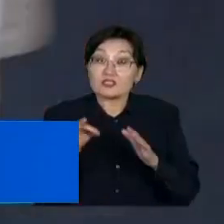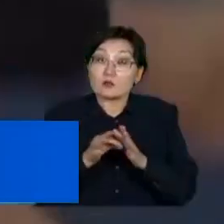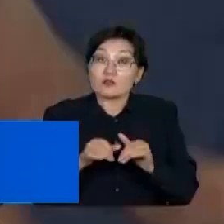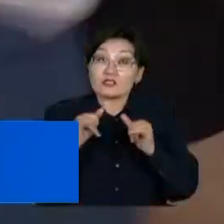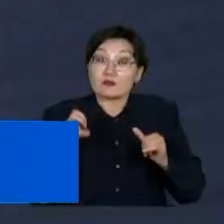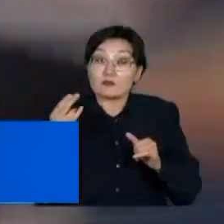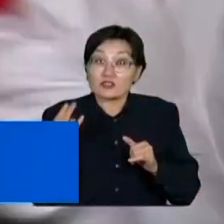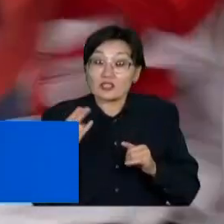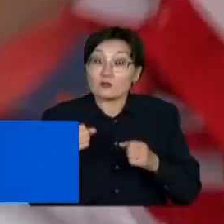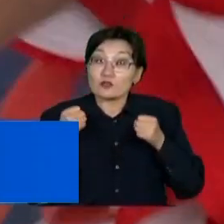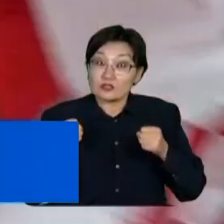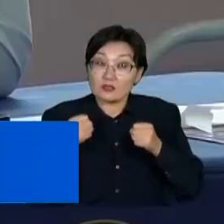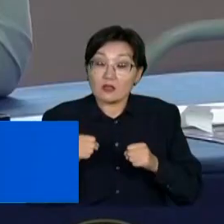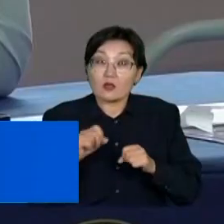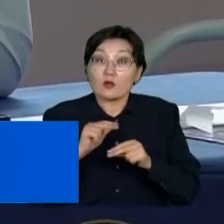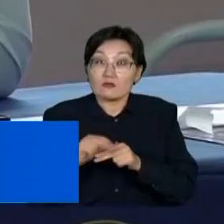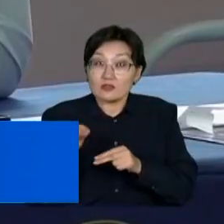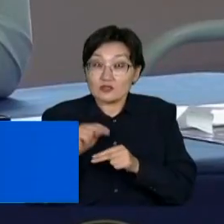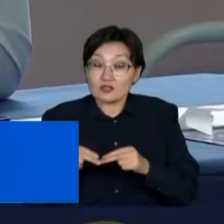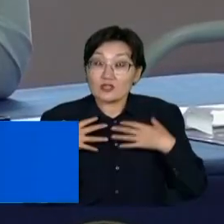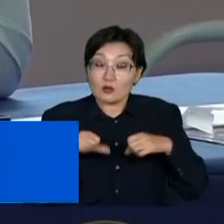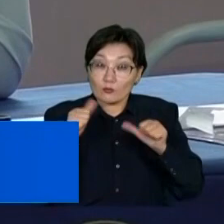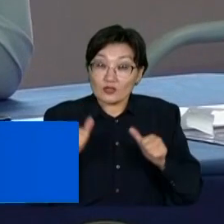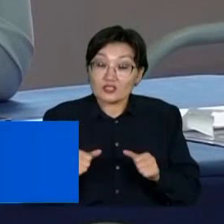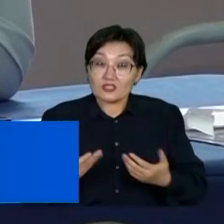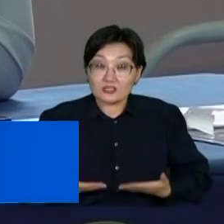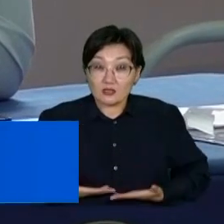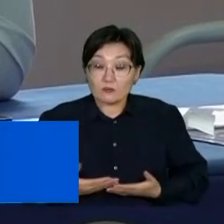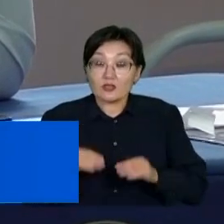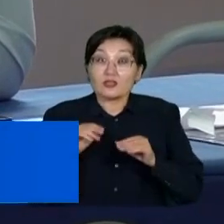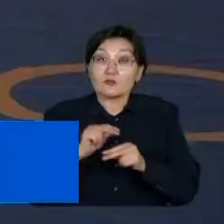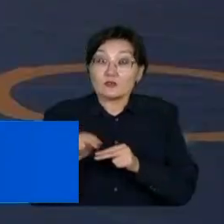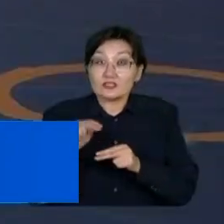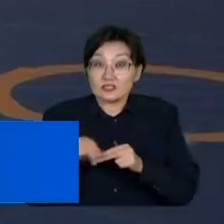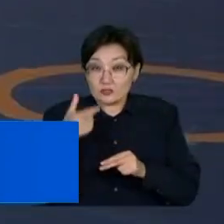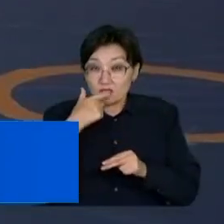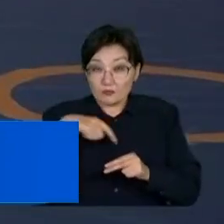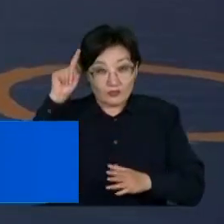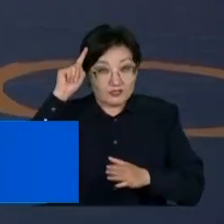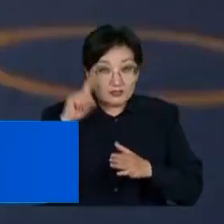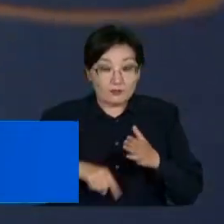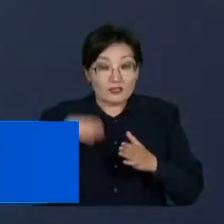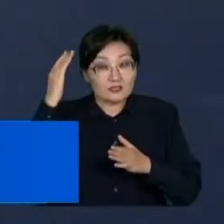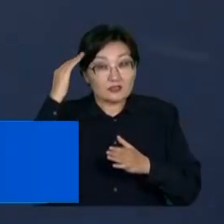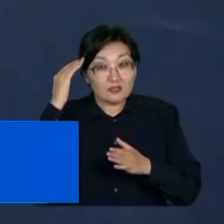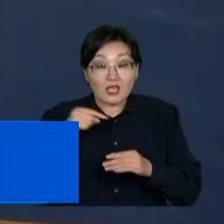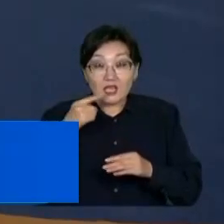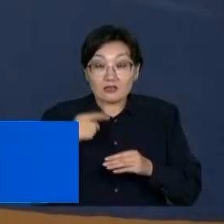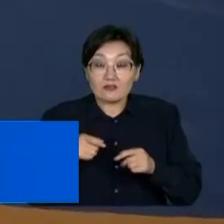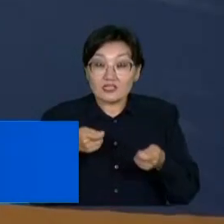развитие национального спорта, пропаганда здорового образа жизни и формирование толерантного религиозного сознания, говорят